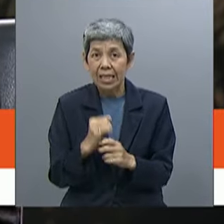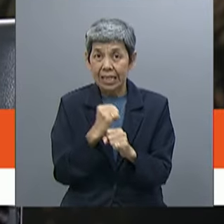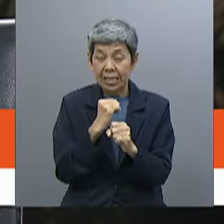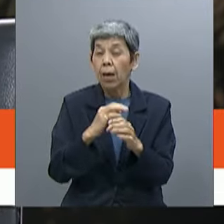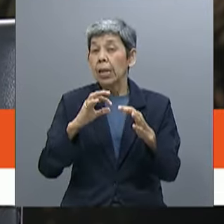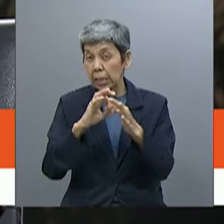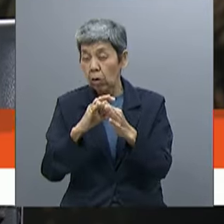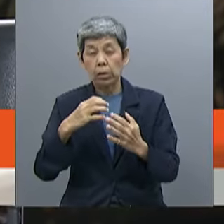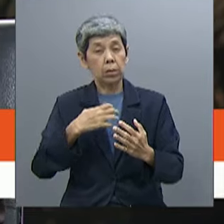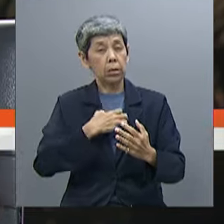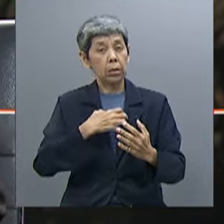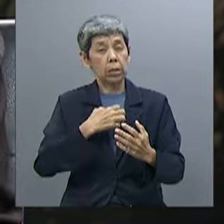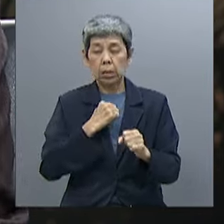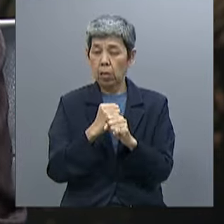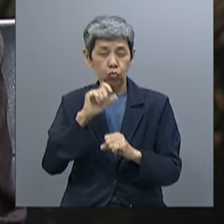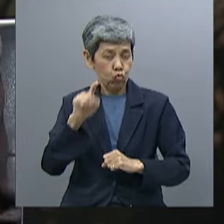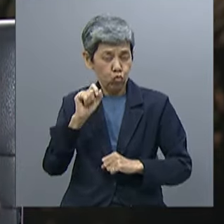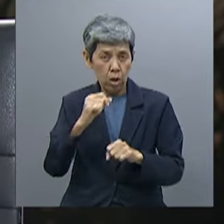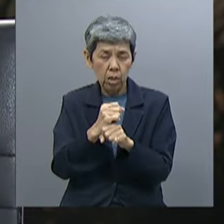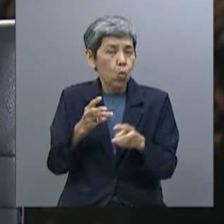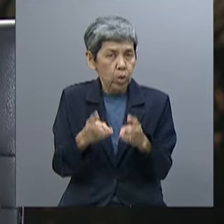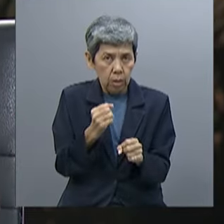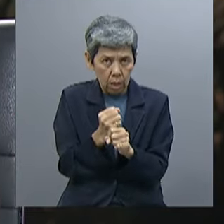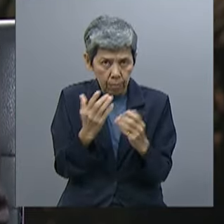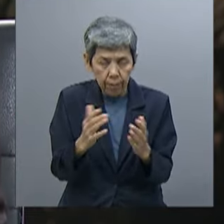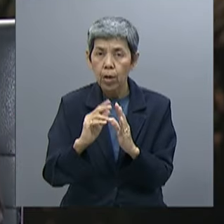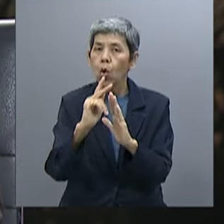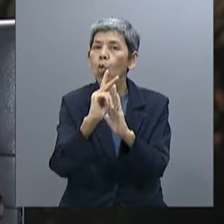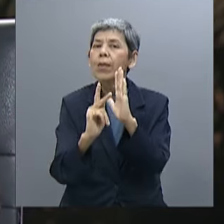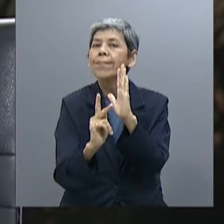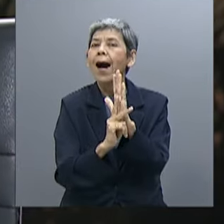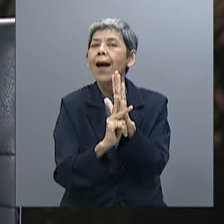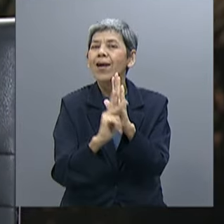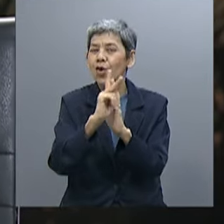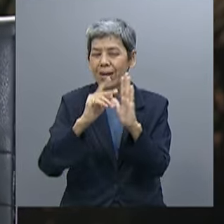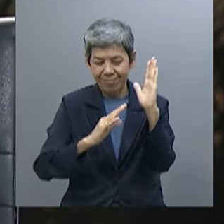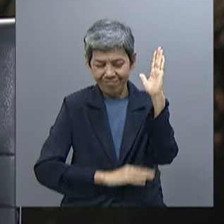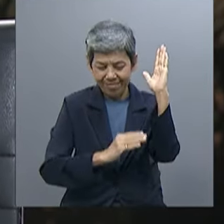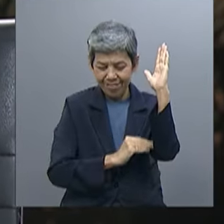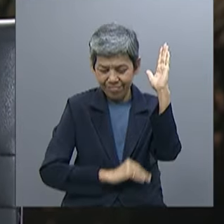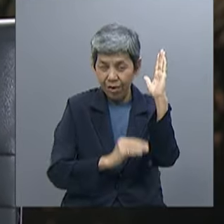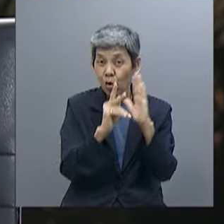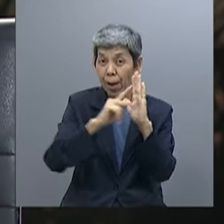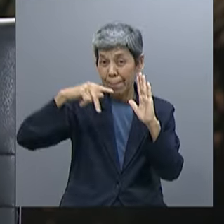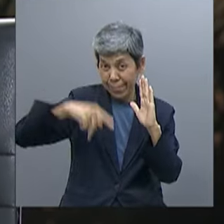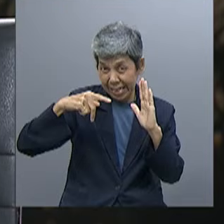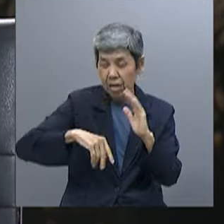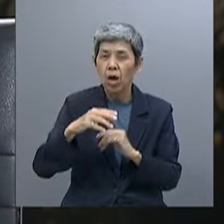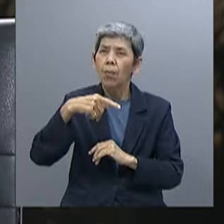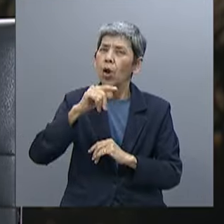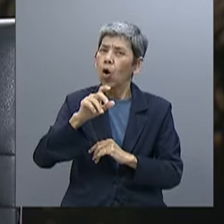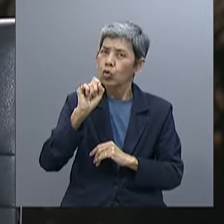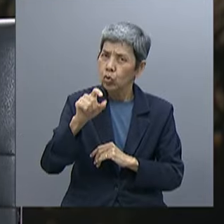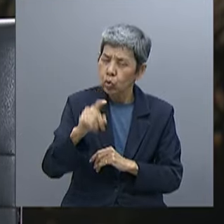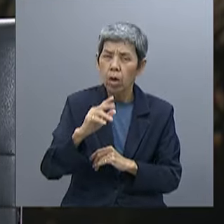ดับให้เป็นวาระแห่งชาติท่านจะทำอย่างไรกฎหมายพิเศษต่างๆที่อยู่ในพื้นที่จังหวัดชายแดนภาคใต้ไม่ว่าจะเป็นพรกฉุกเฉินพร